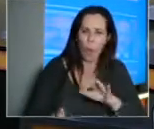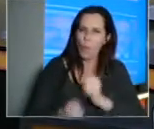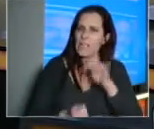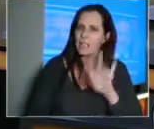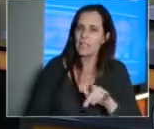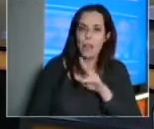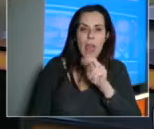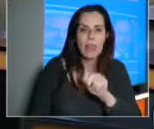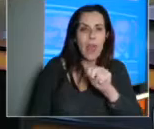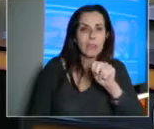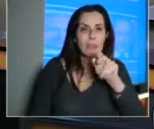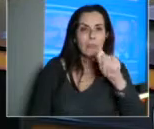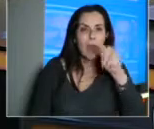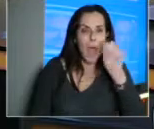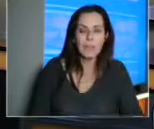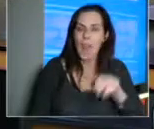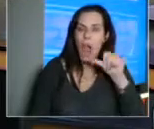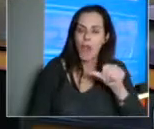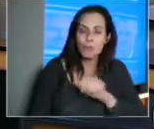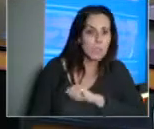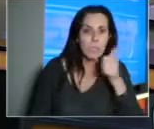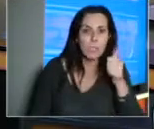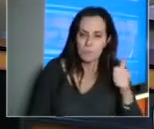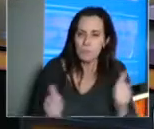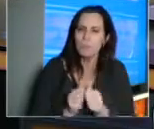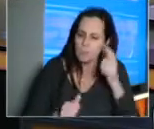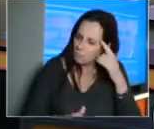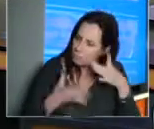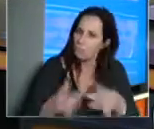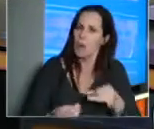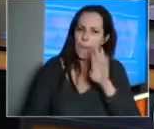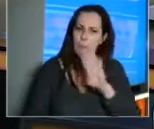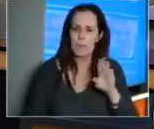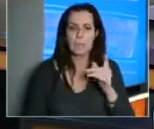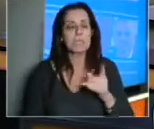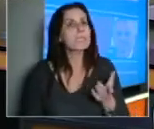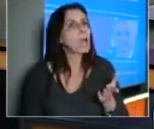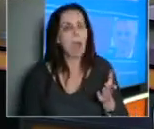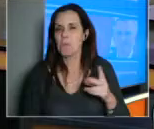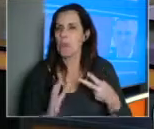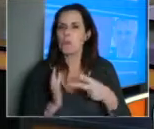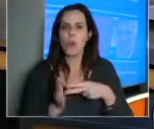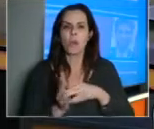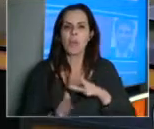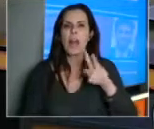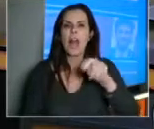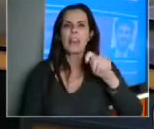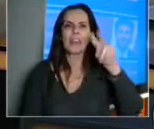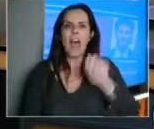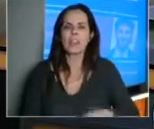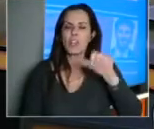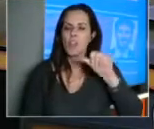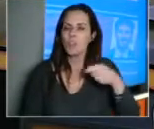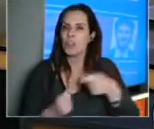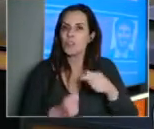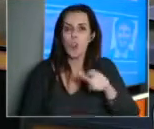נגדו, נתן אשל... הוא סיען, הוא סיען בהישארות שלנו. זה לדעתי צריך מהמזנון בפני עצמו על נתן אשל ביחסיו עם בני